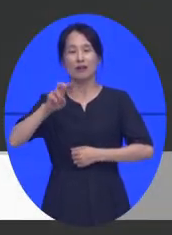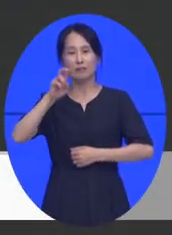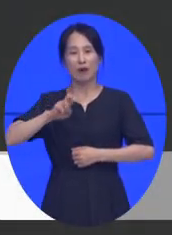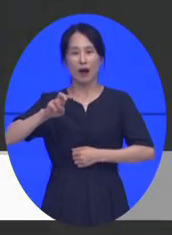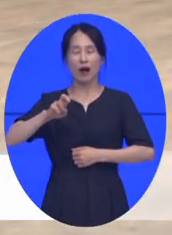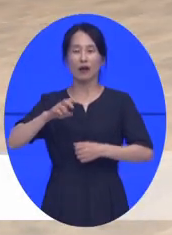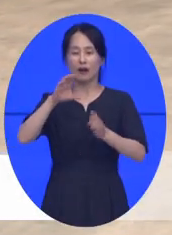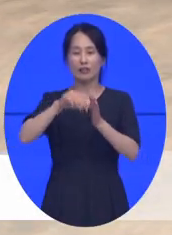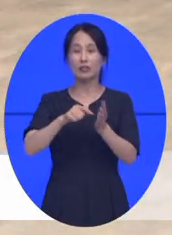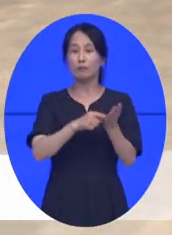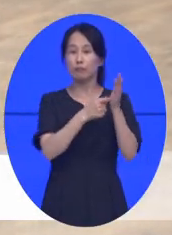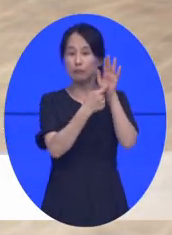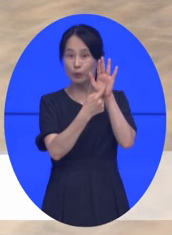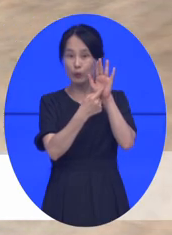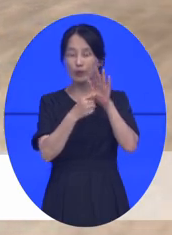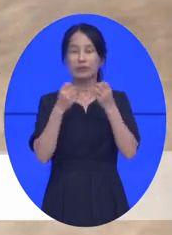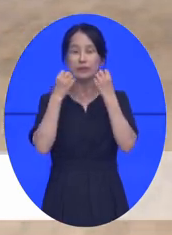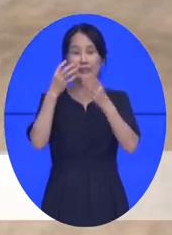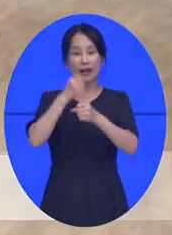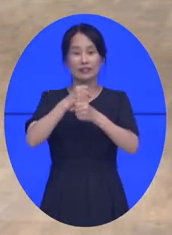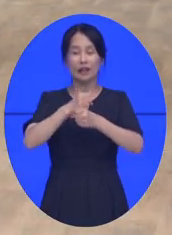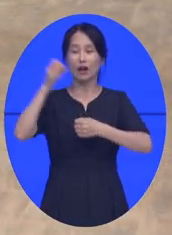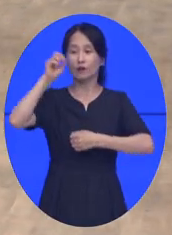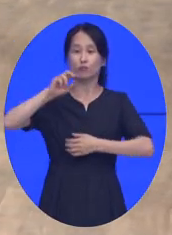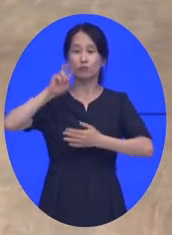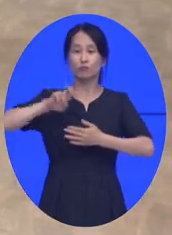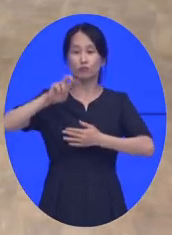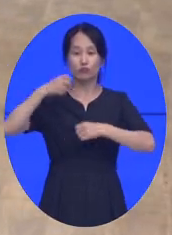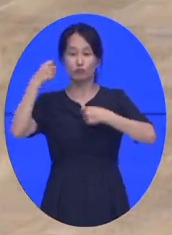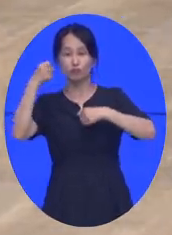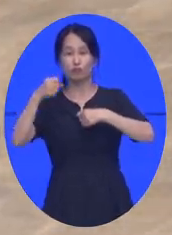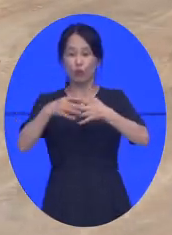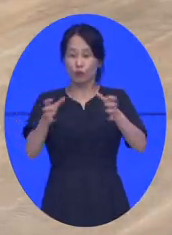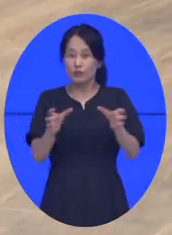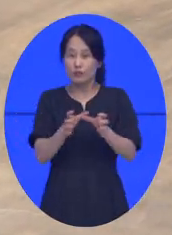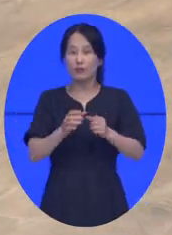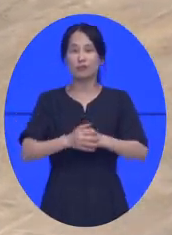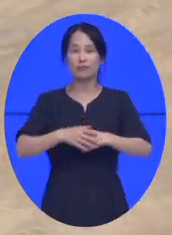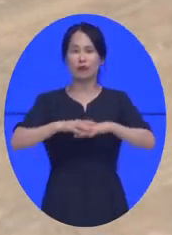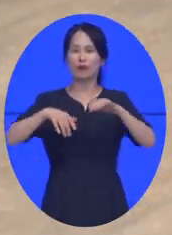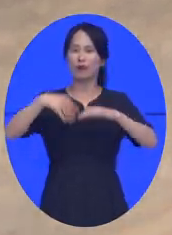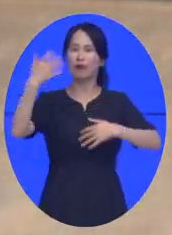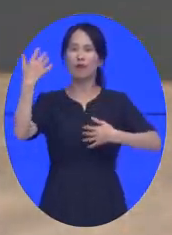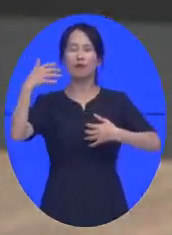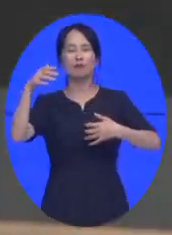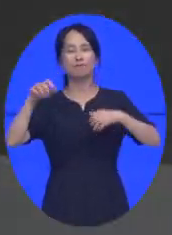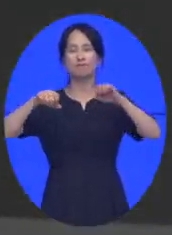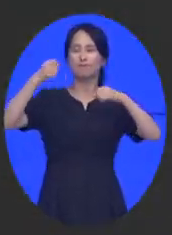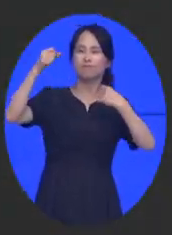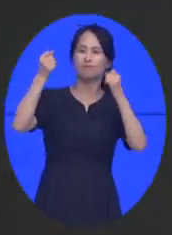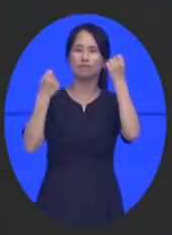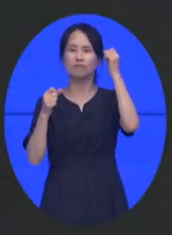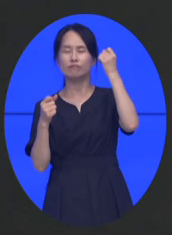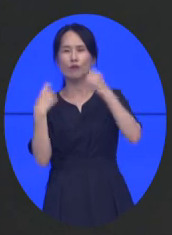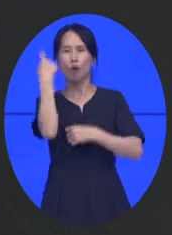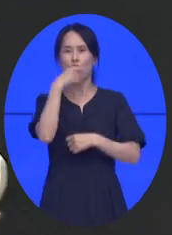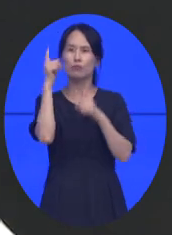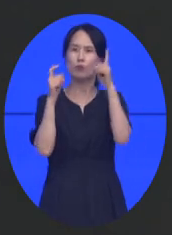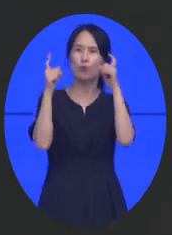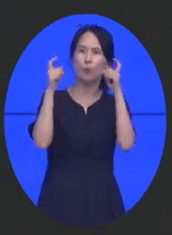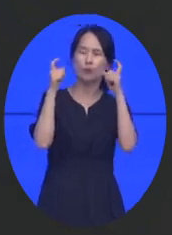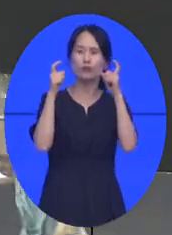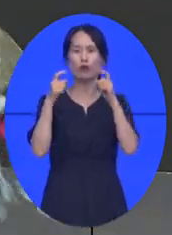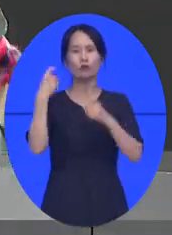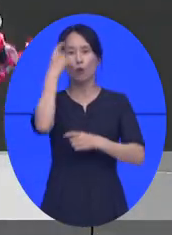한 시대를 표현하는 도내의 한 창작무용팀. 손끝 하나에 심금을 울리기도, 표정으로 당시 상황을 풍자하기도